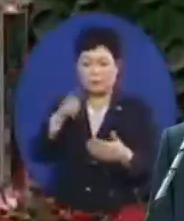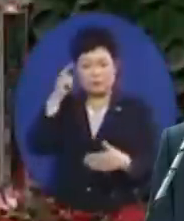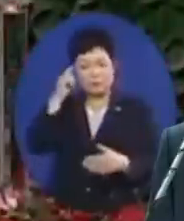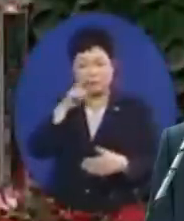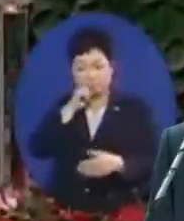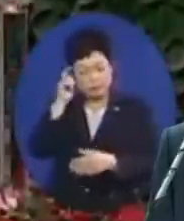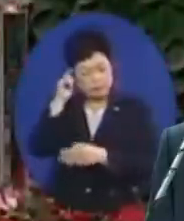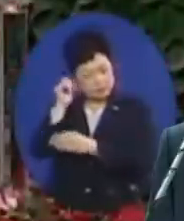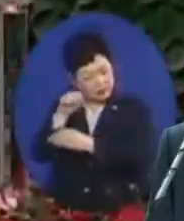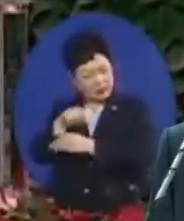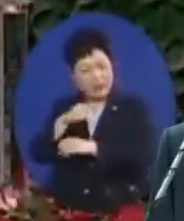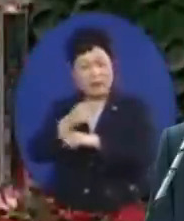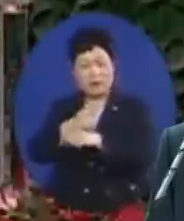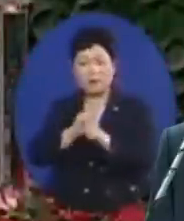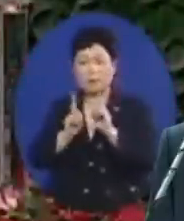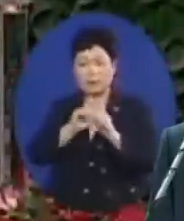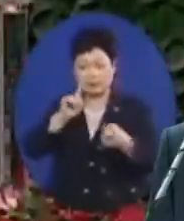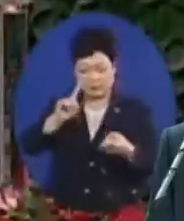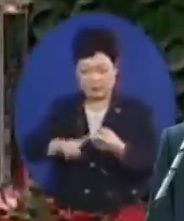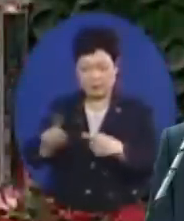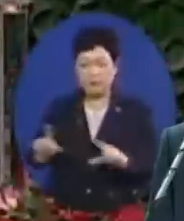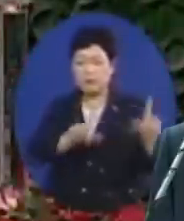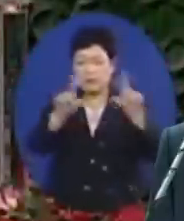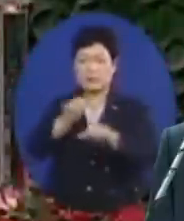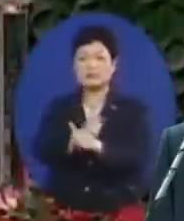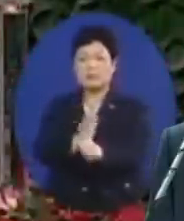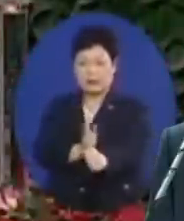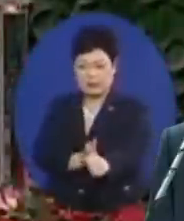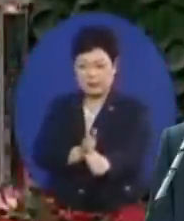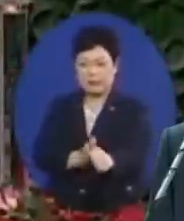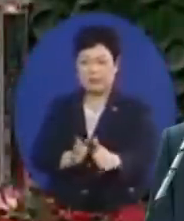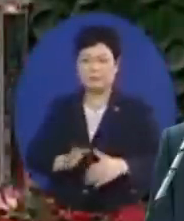묵상하고 말씀을 따라 살아야 되는 것입니다.